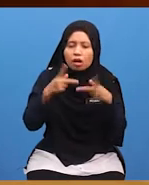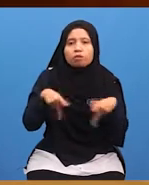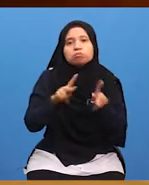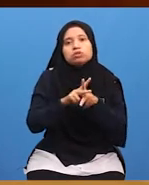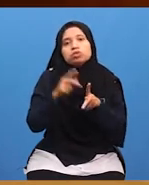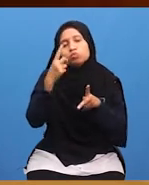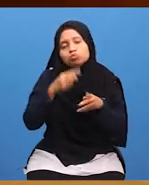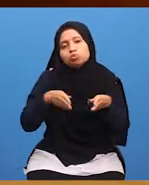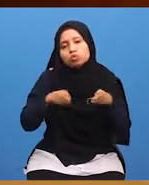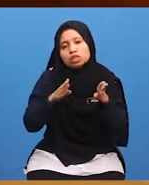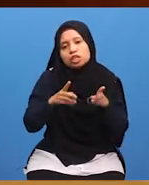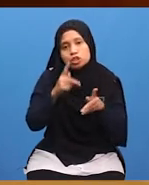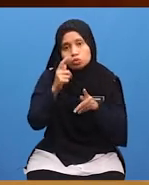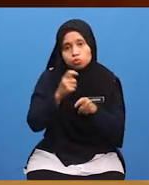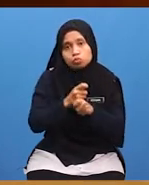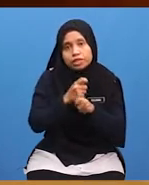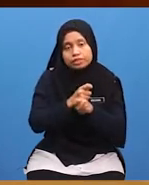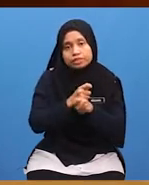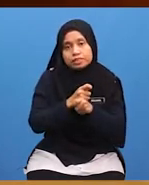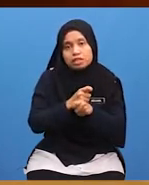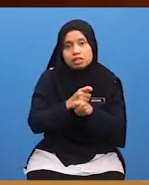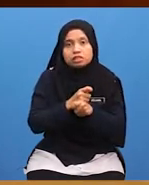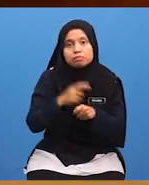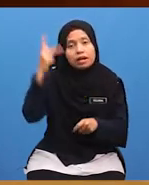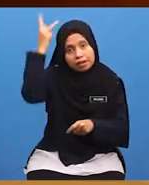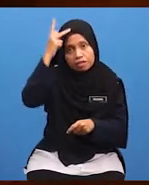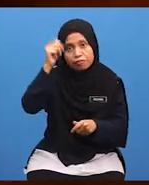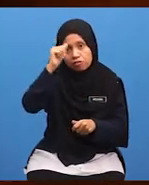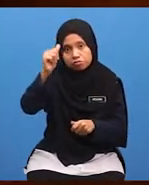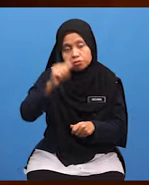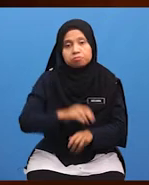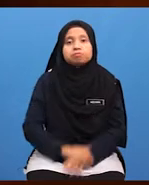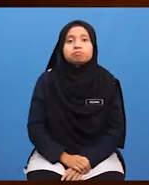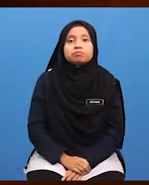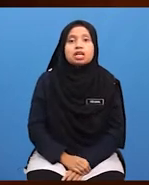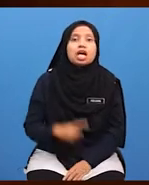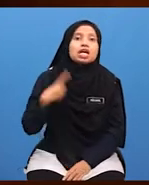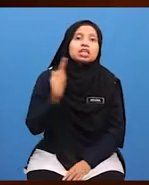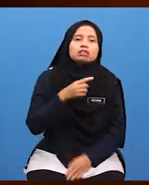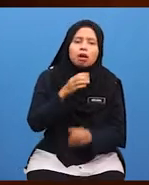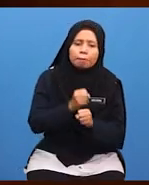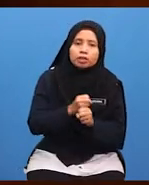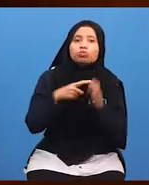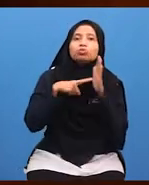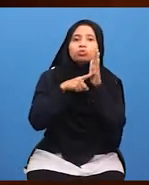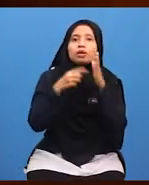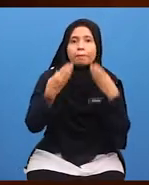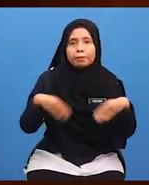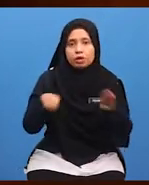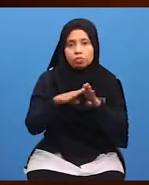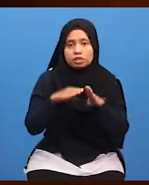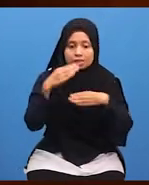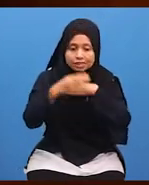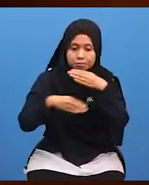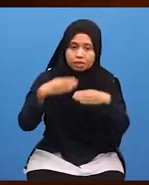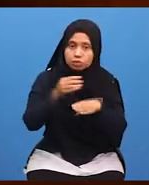melaksanakan tugas manusia sebagai khalifah Allah di muka bumi ini. Kita dapat membuktikan bahawa